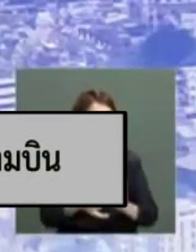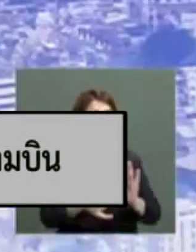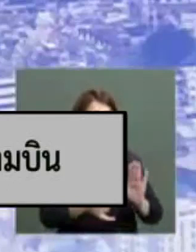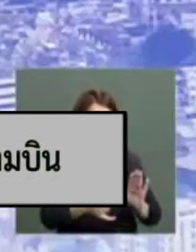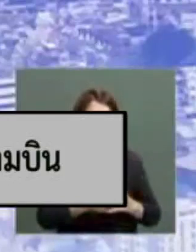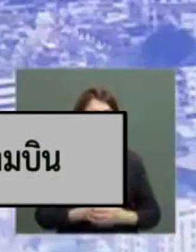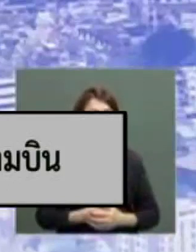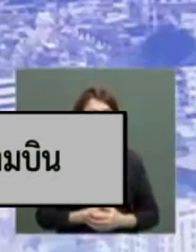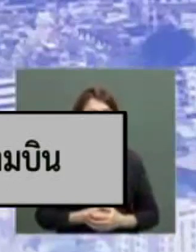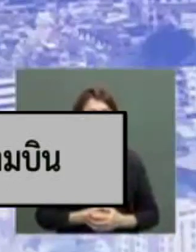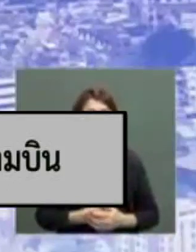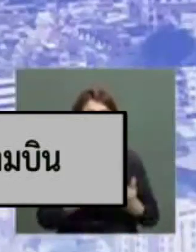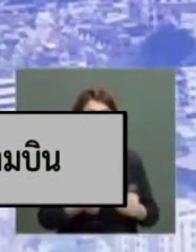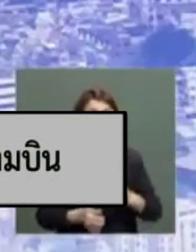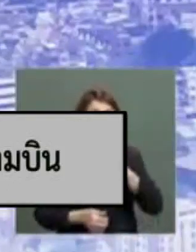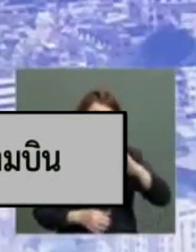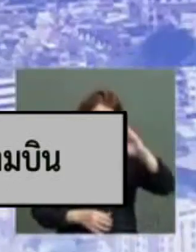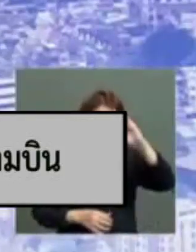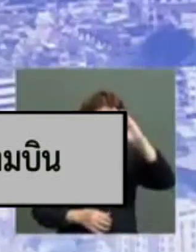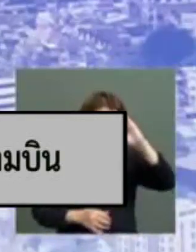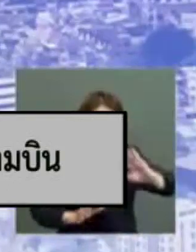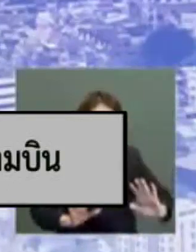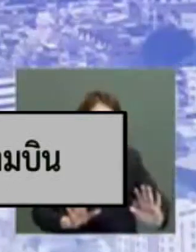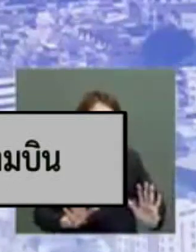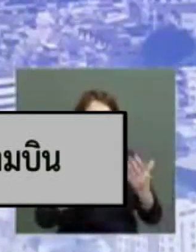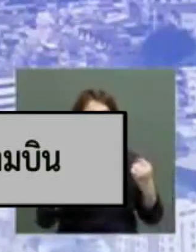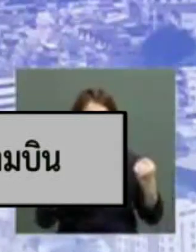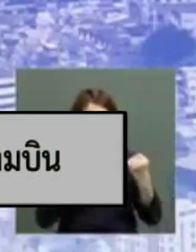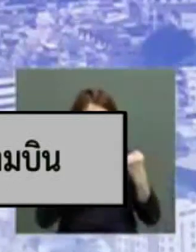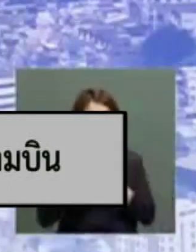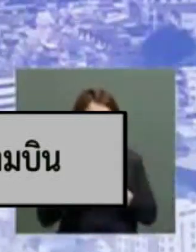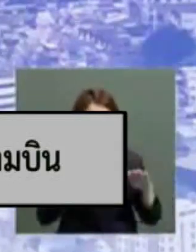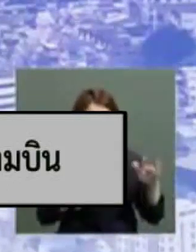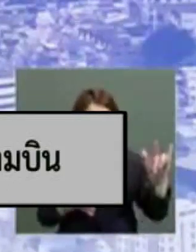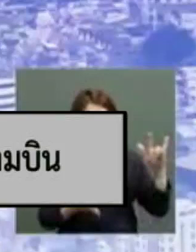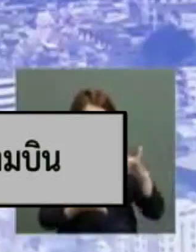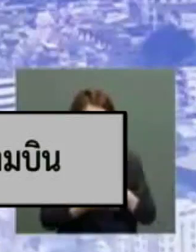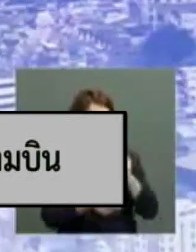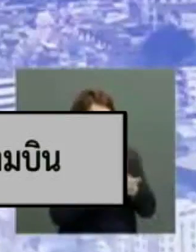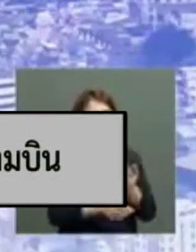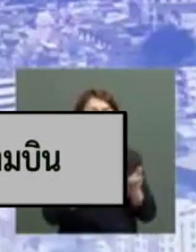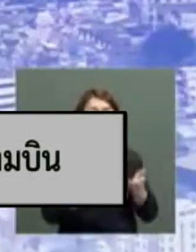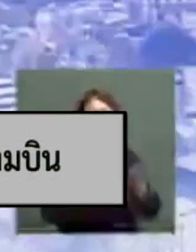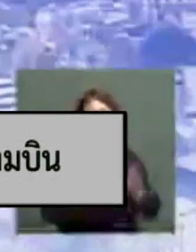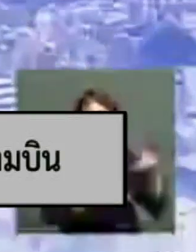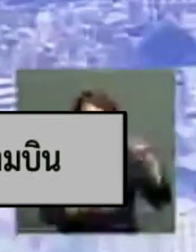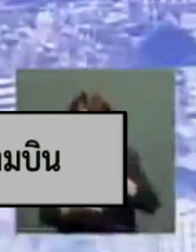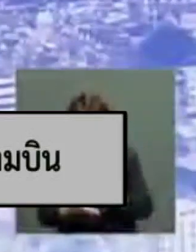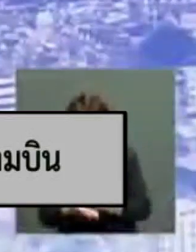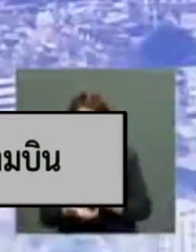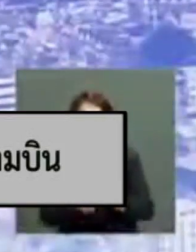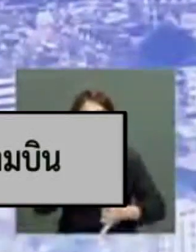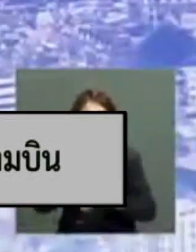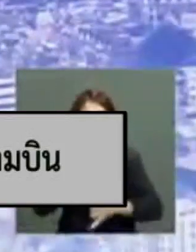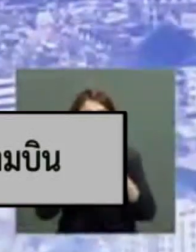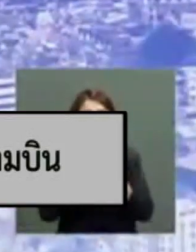ตรงนั้นหายดีแล้วก็พร้อมที่จะเดินทางกลับมาก็จะมีกระบวนการดำเนินการต่อนี่คือระบบการคัด